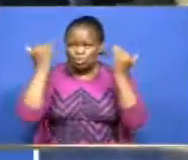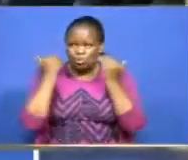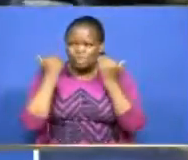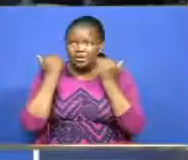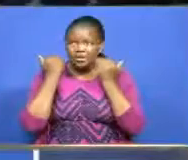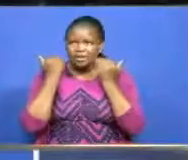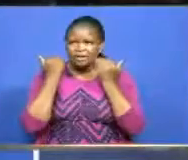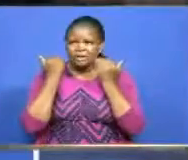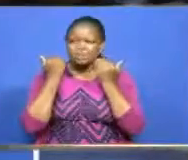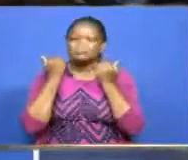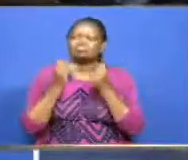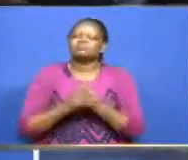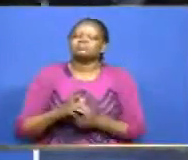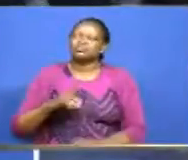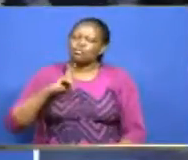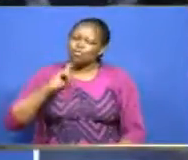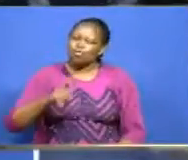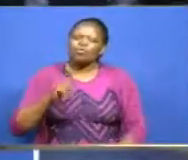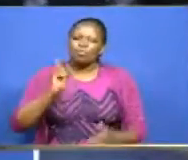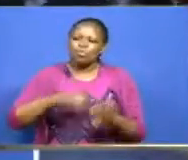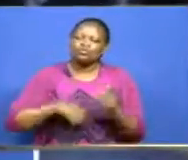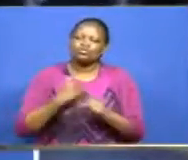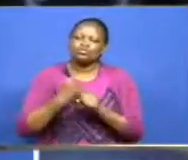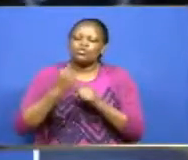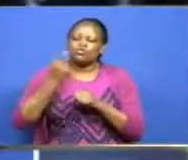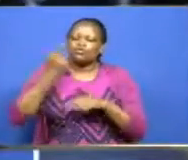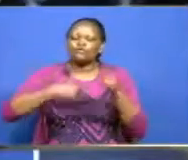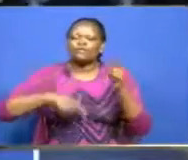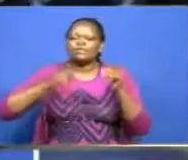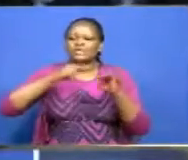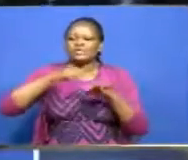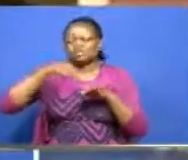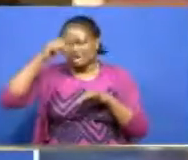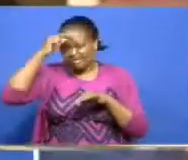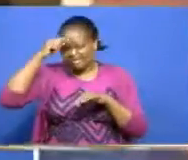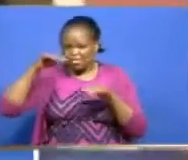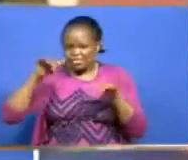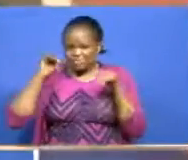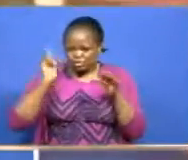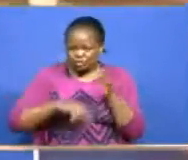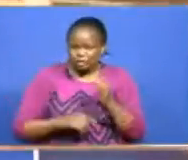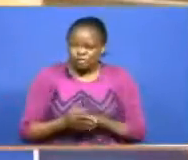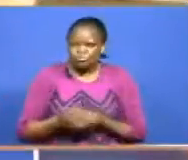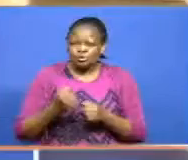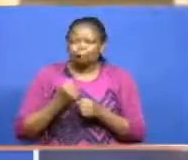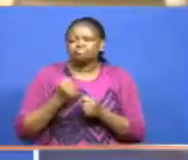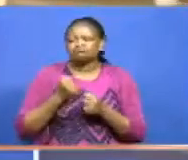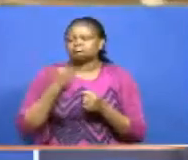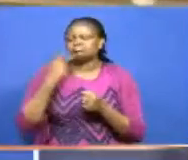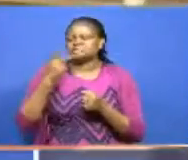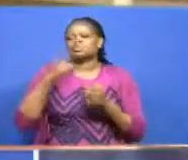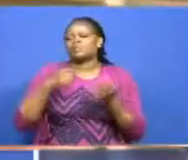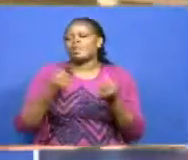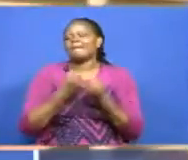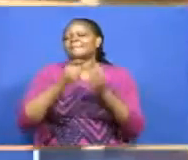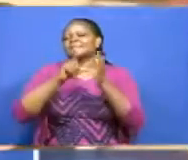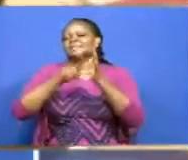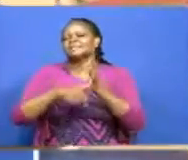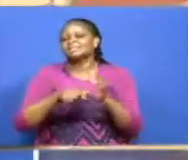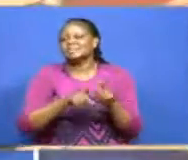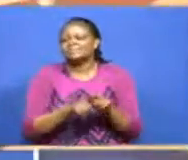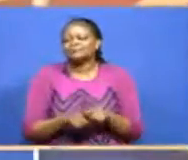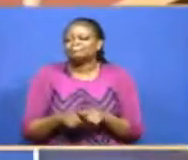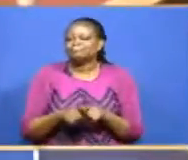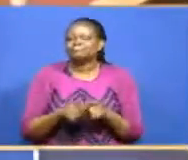la kufanya na serikali kuu. Sasa linalosubiriwa ni kuona mkondo huu utaelekea wapi, huku swala hilo